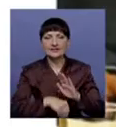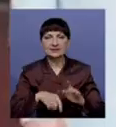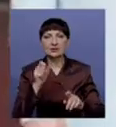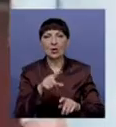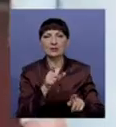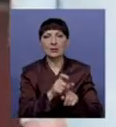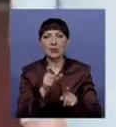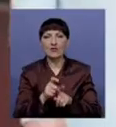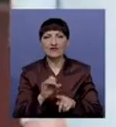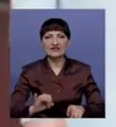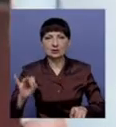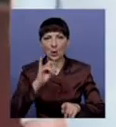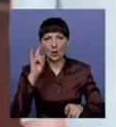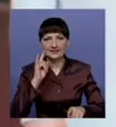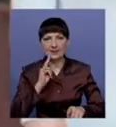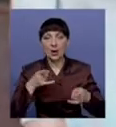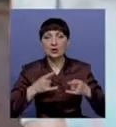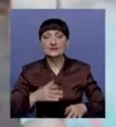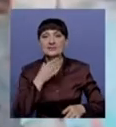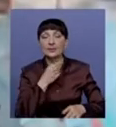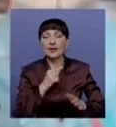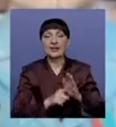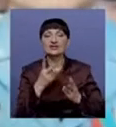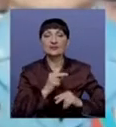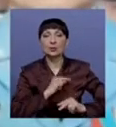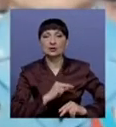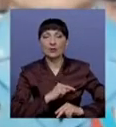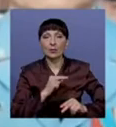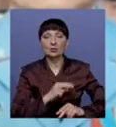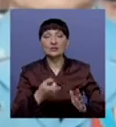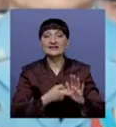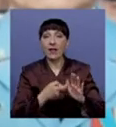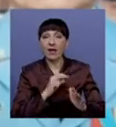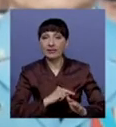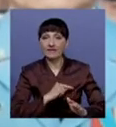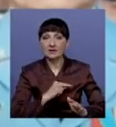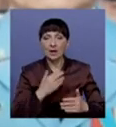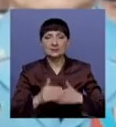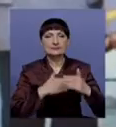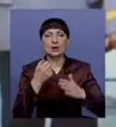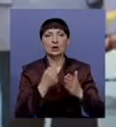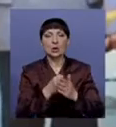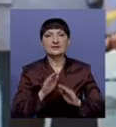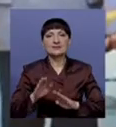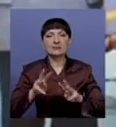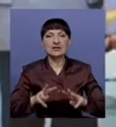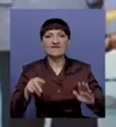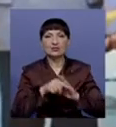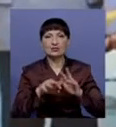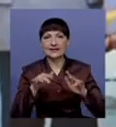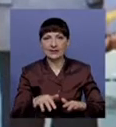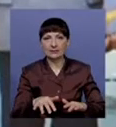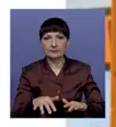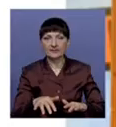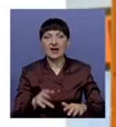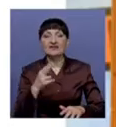в летопись страны. Уроженец Семипалатинска начал свой трудовой путь следователем и дорос до заместителя министра внутренних дел.